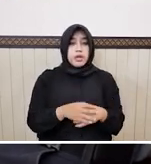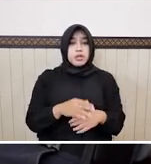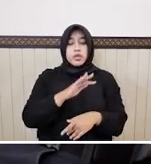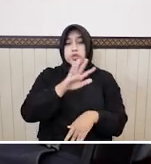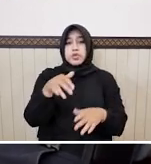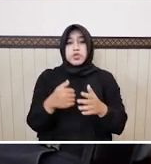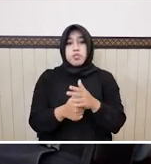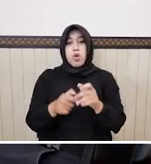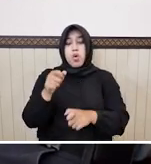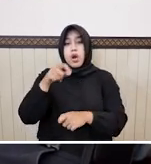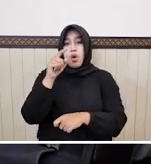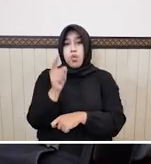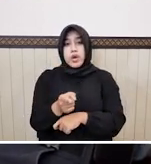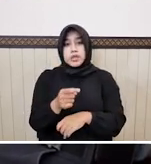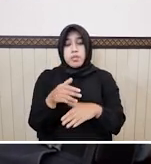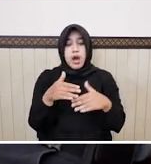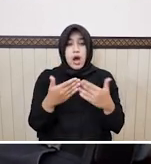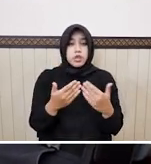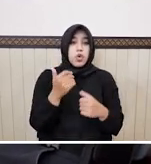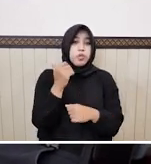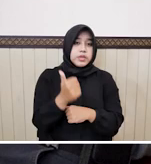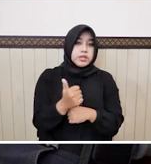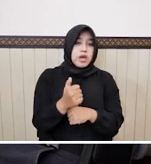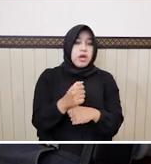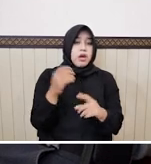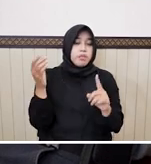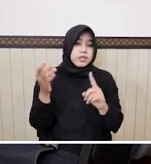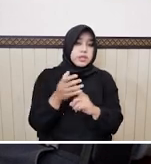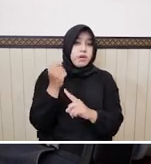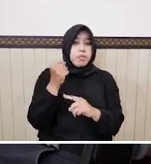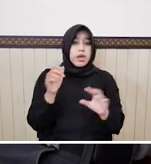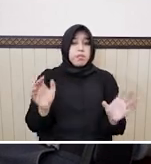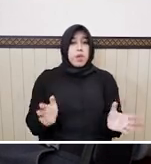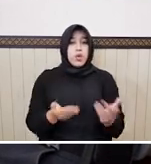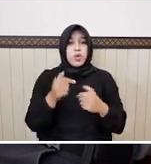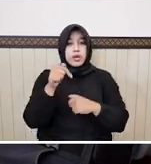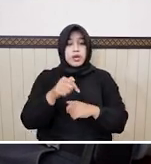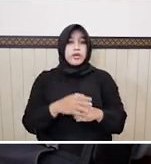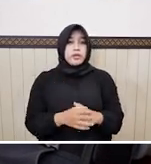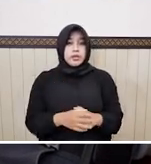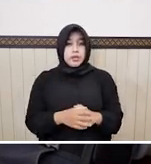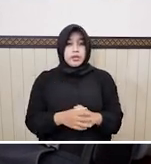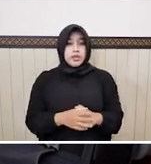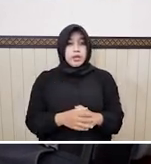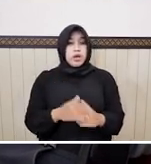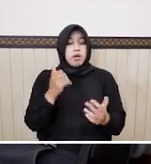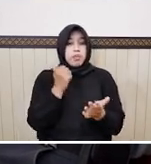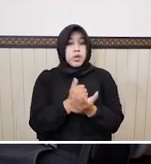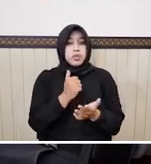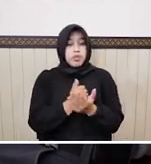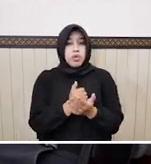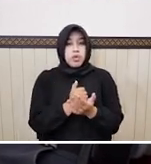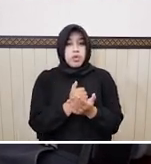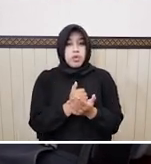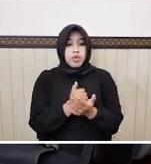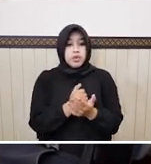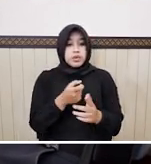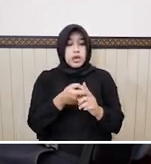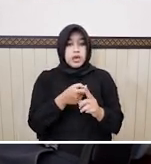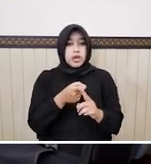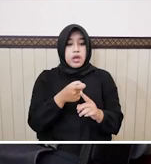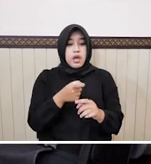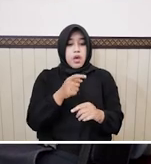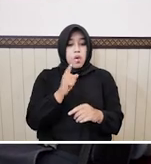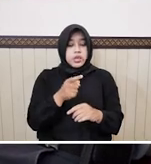semua orang wajib atau bisa mencapai bangunan Itu jadi biar gol dia dari manapun